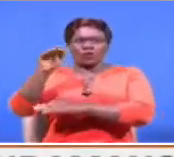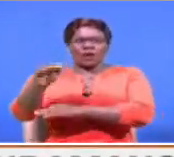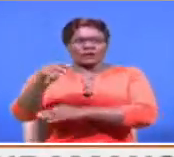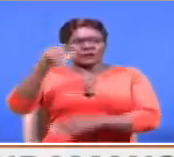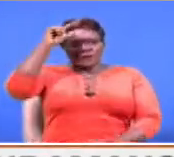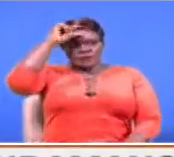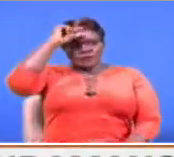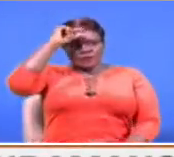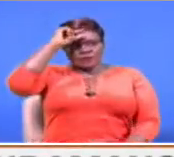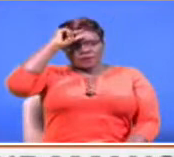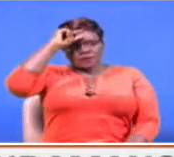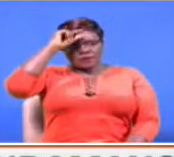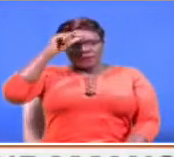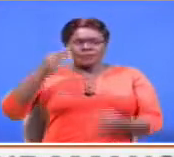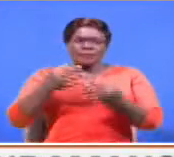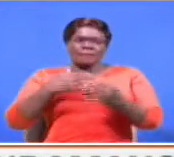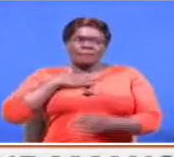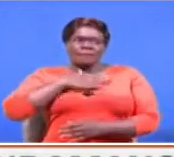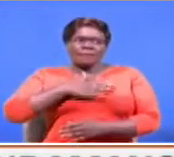the government, really,